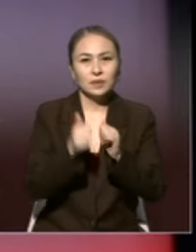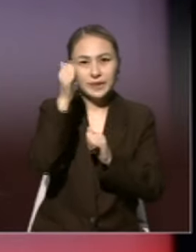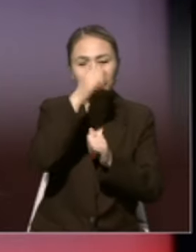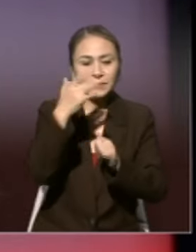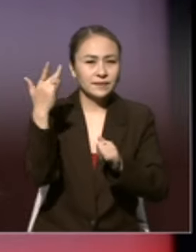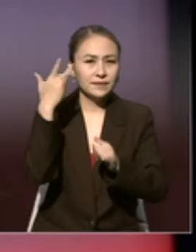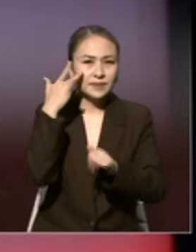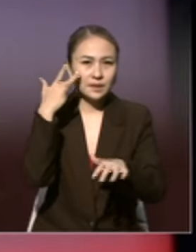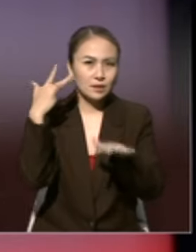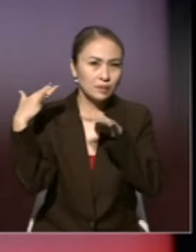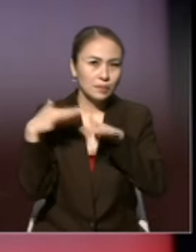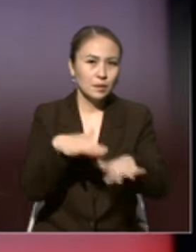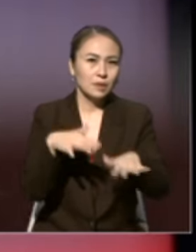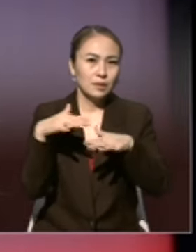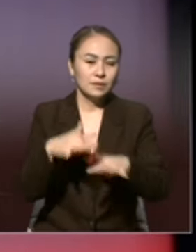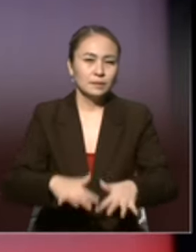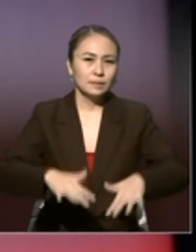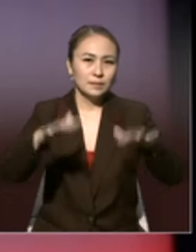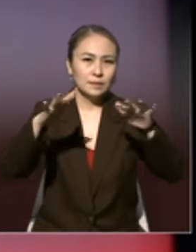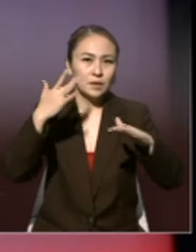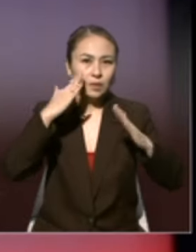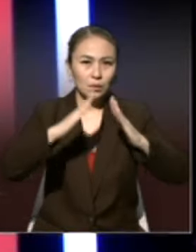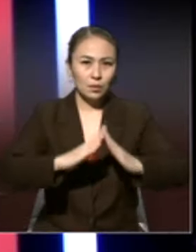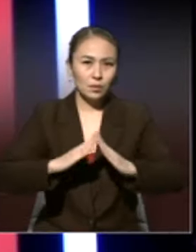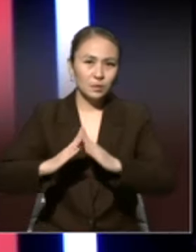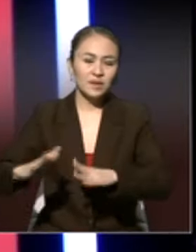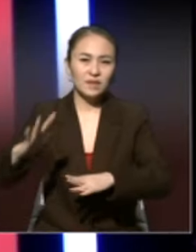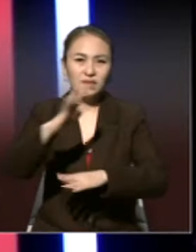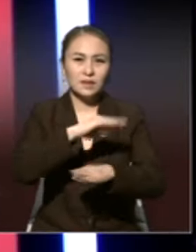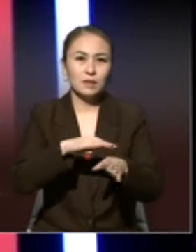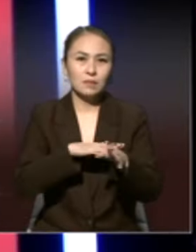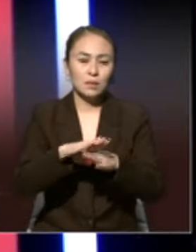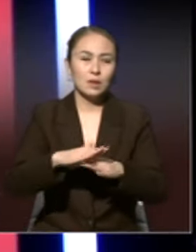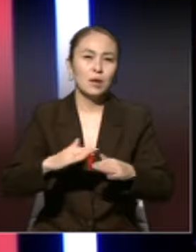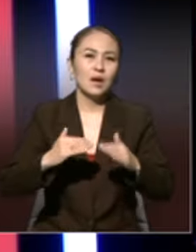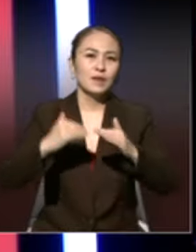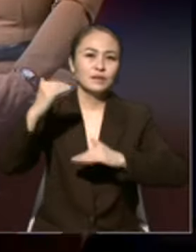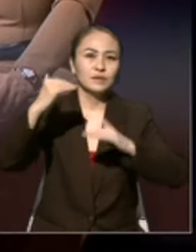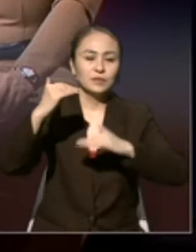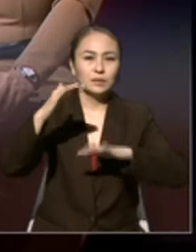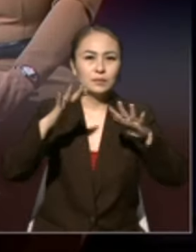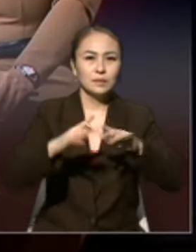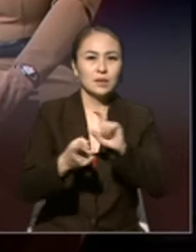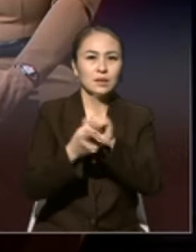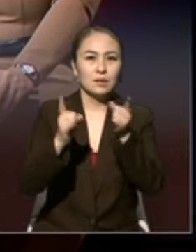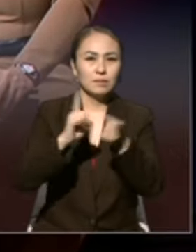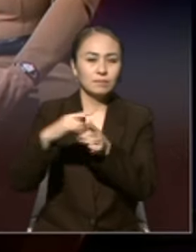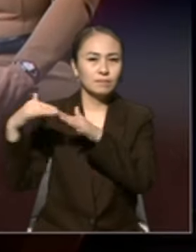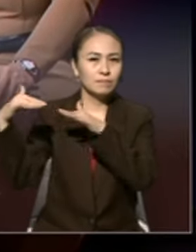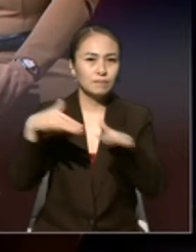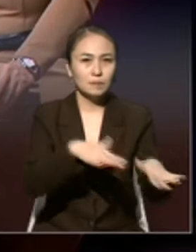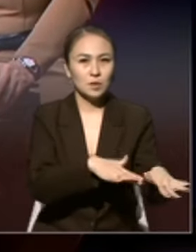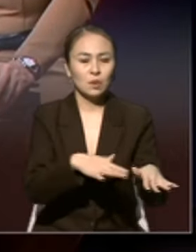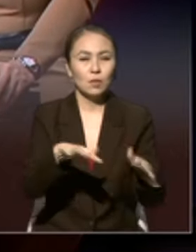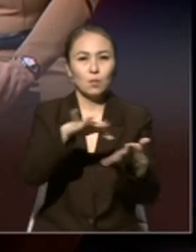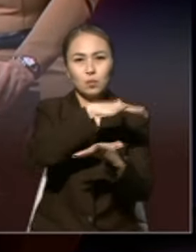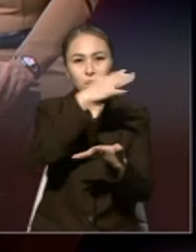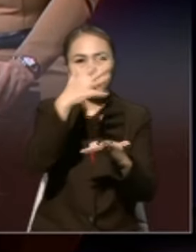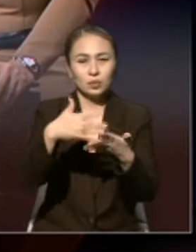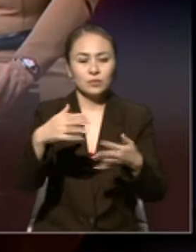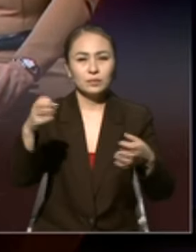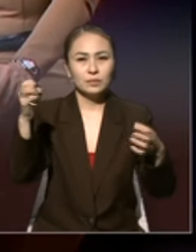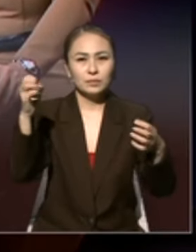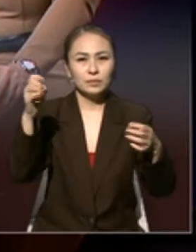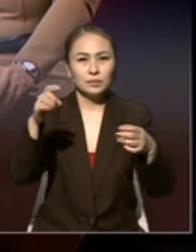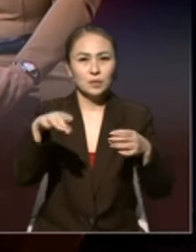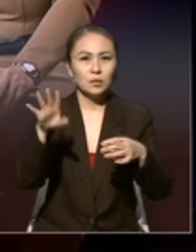суға. Батқан кезде төменде тұрған үйлердің барлығы батады. Жоғарыда оларда керісінше полигон бар. Мусор сол жақтан түседі. Ол